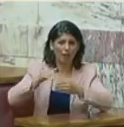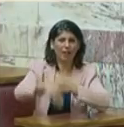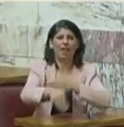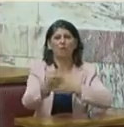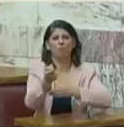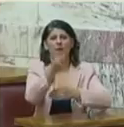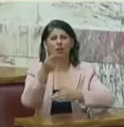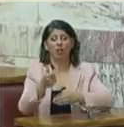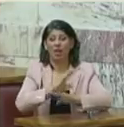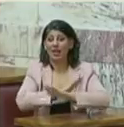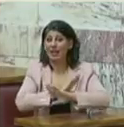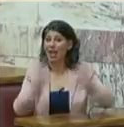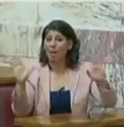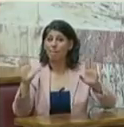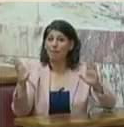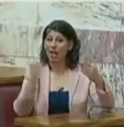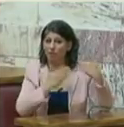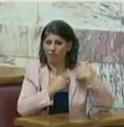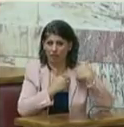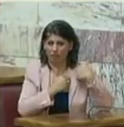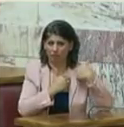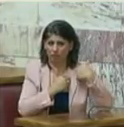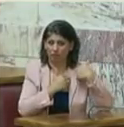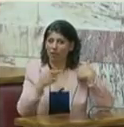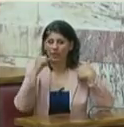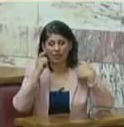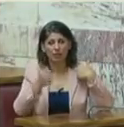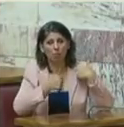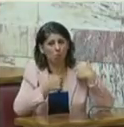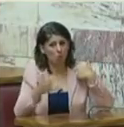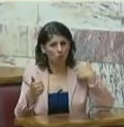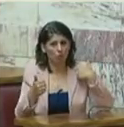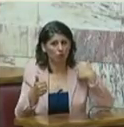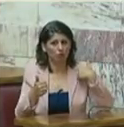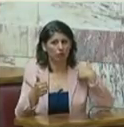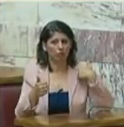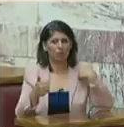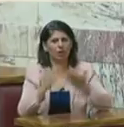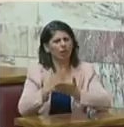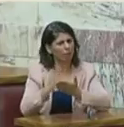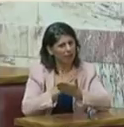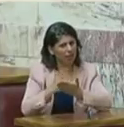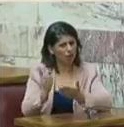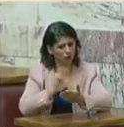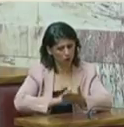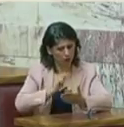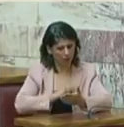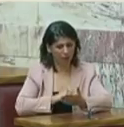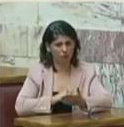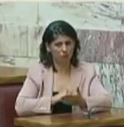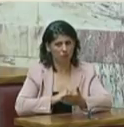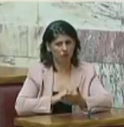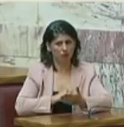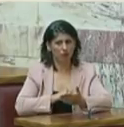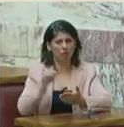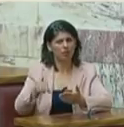Καμία ευθύνη για τη χρεοκοπία της χώρας. Ήξεραν μόνο να μοιράζονται τα κέρδη στους καιρούς της